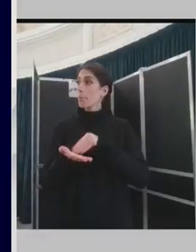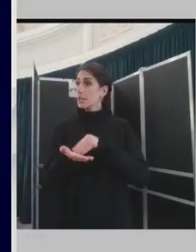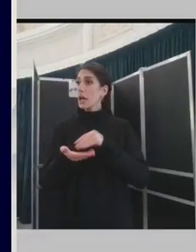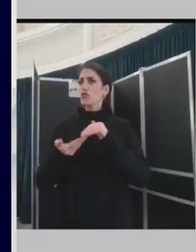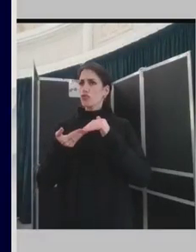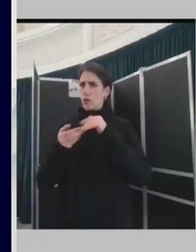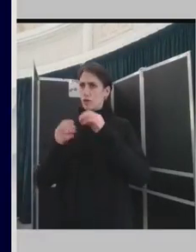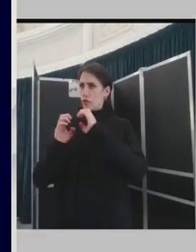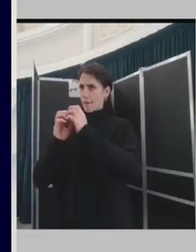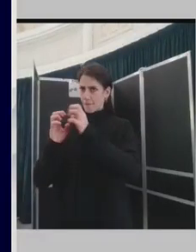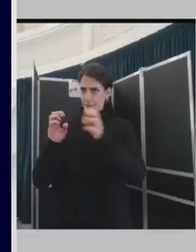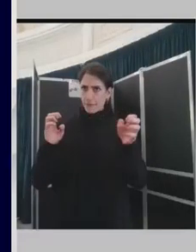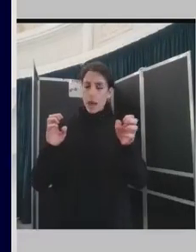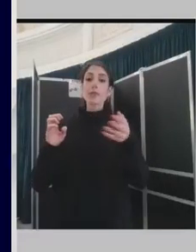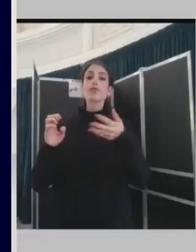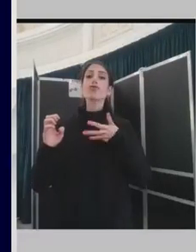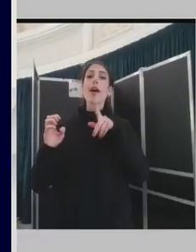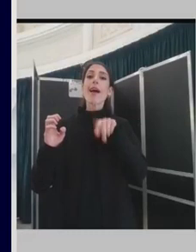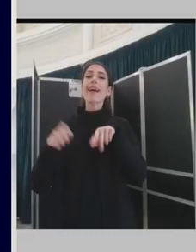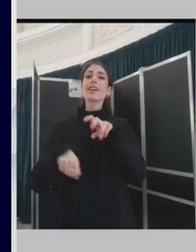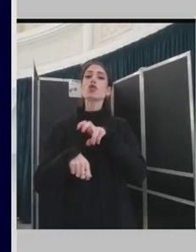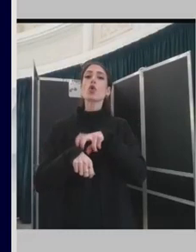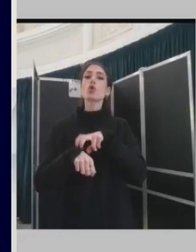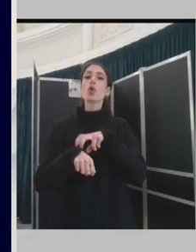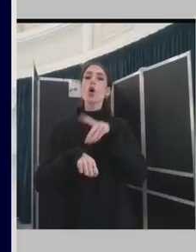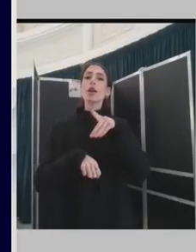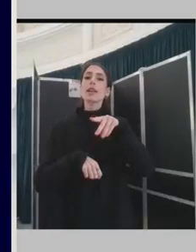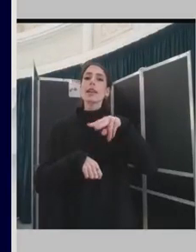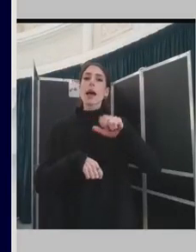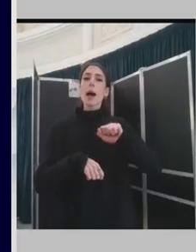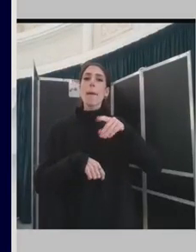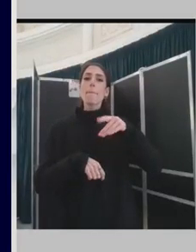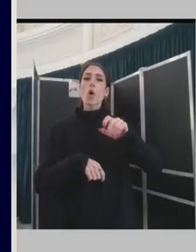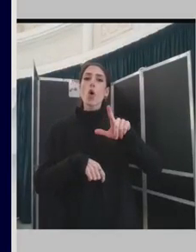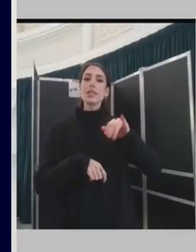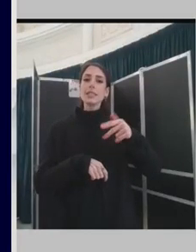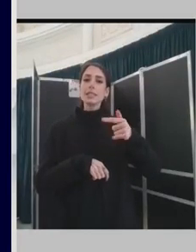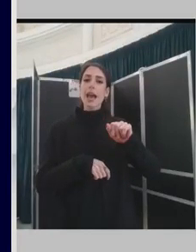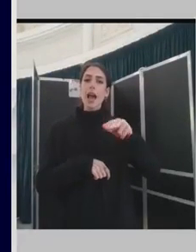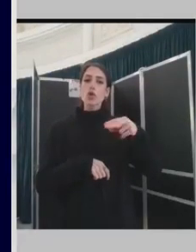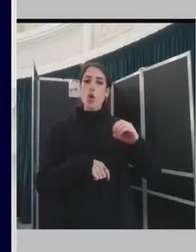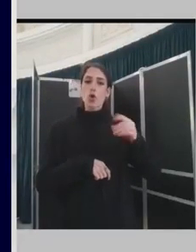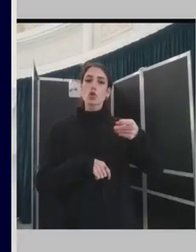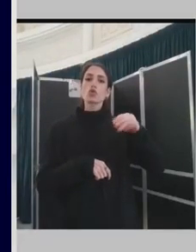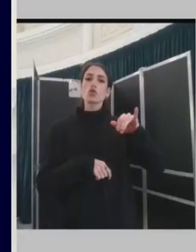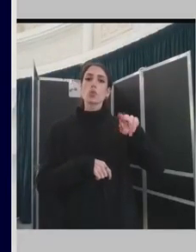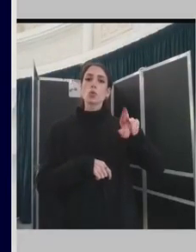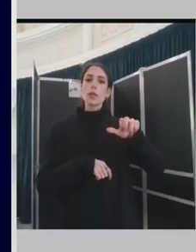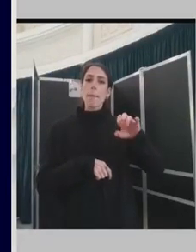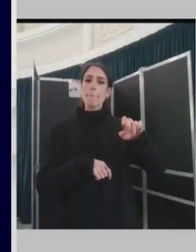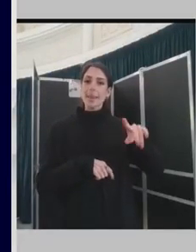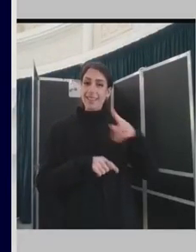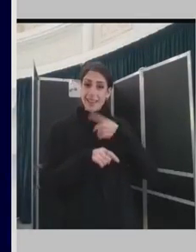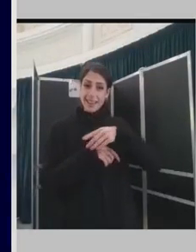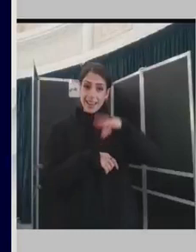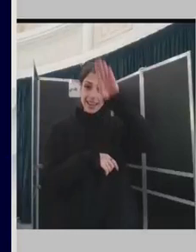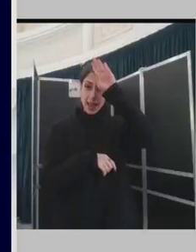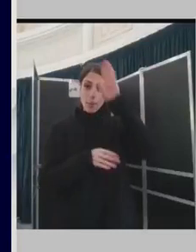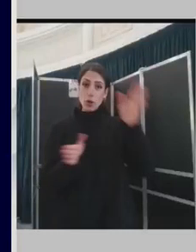dottor Giuseppe Napolitano, che è il capo dipartimento della protezione civile del Comune di Roma, che